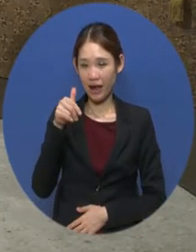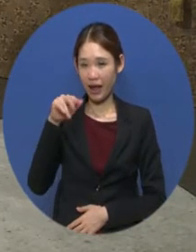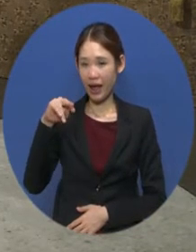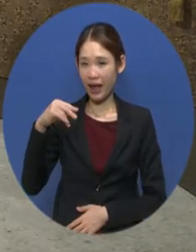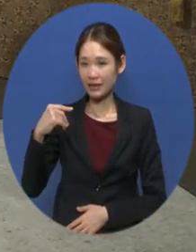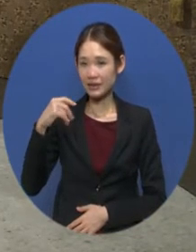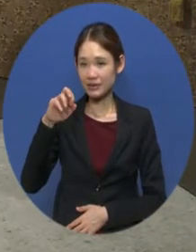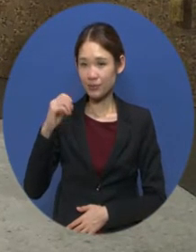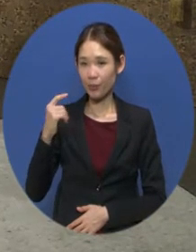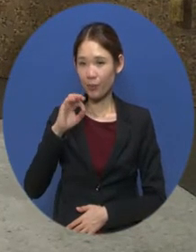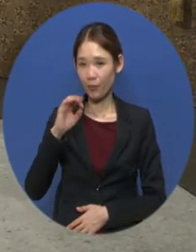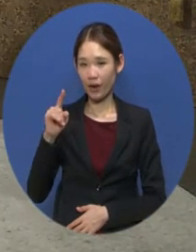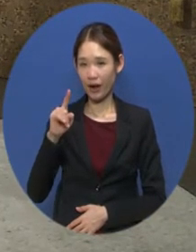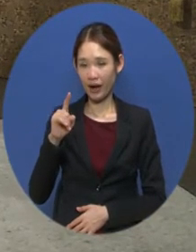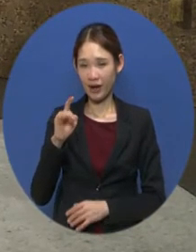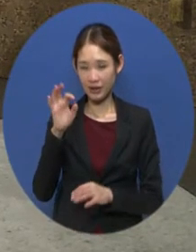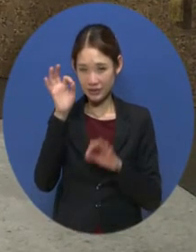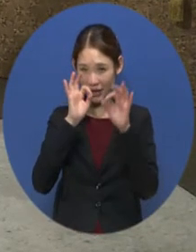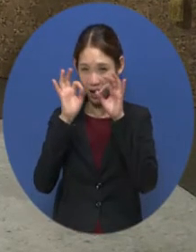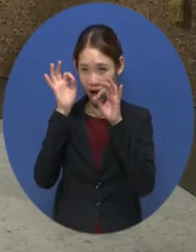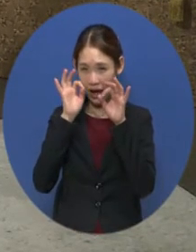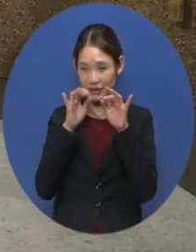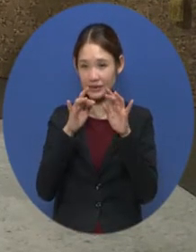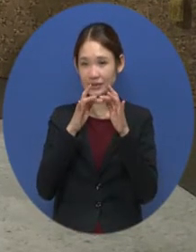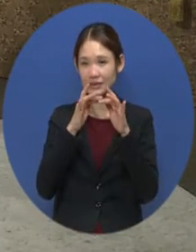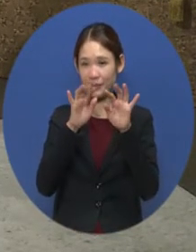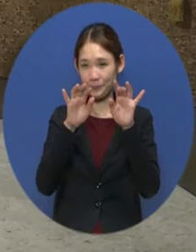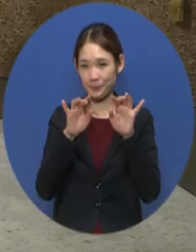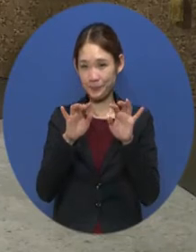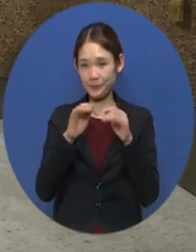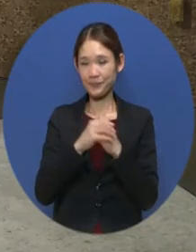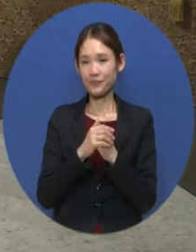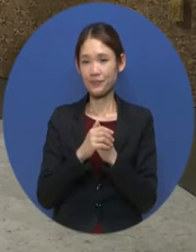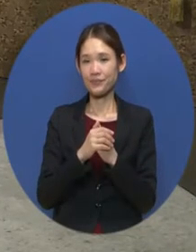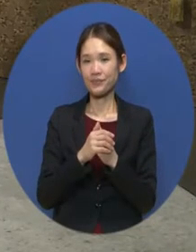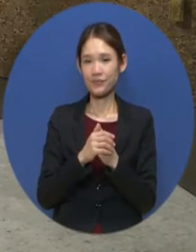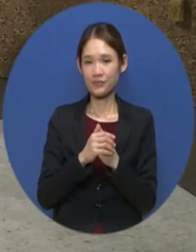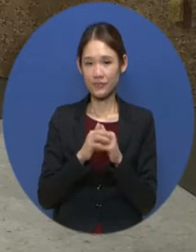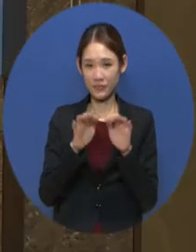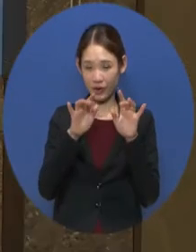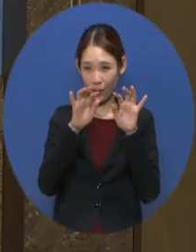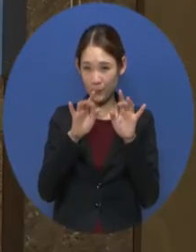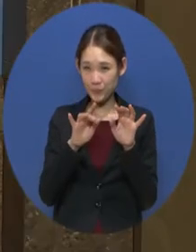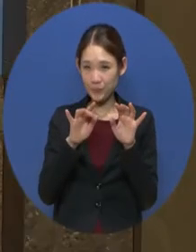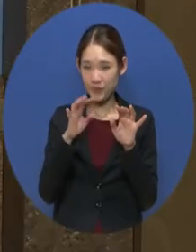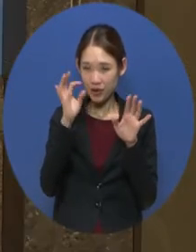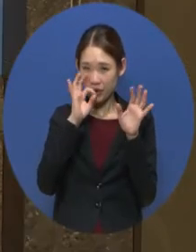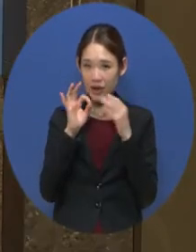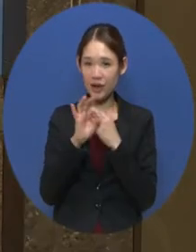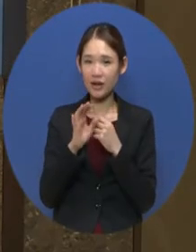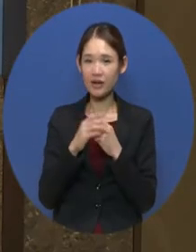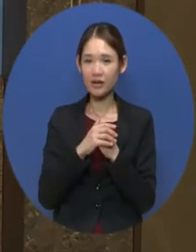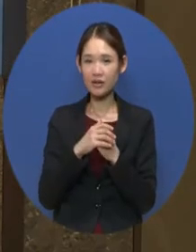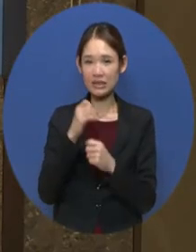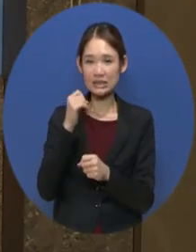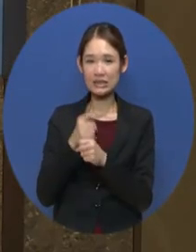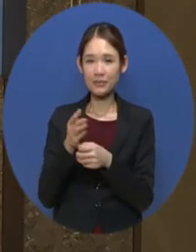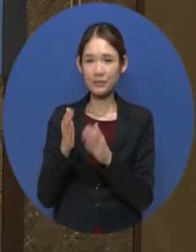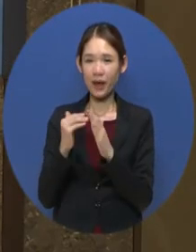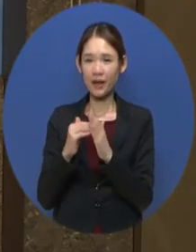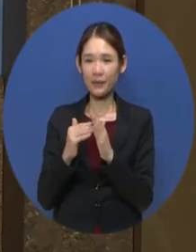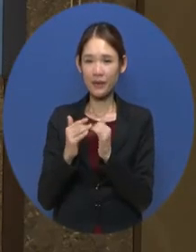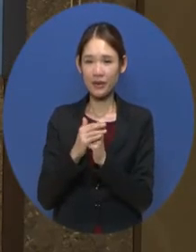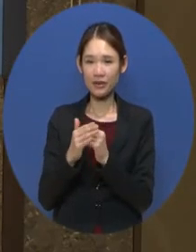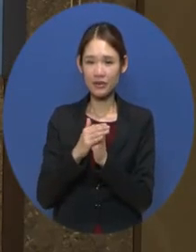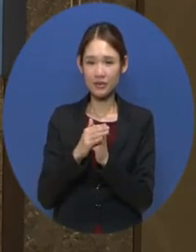검색을 하시면 돼요. 실로암 헬스모아. 헬스모아라고. 실로암 네. 헬스모아라고 검색을 하고. 하면은 저는 지금 설치가 이미 돼 있기